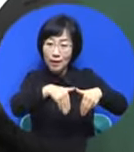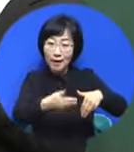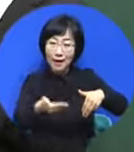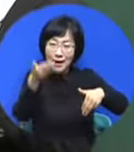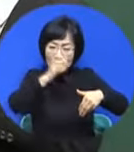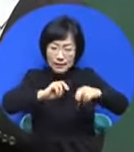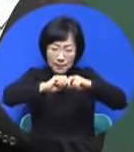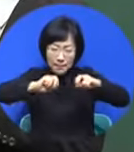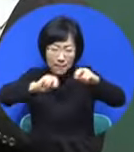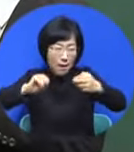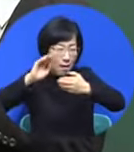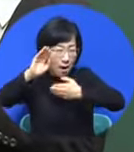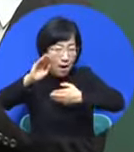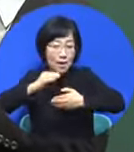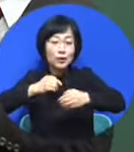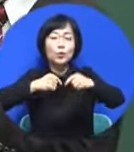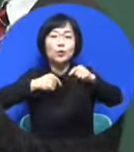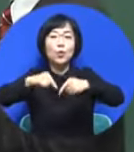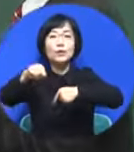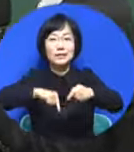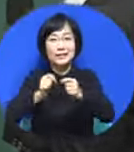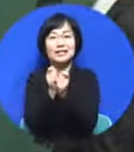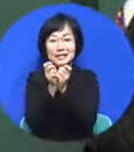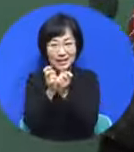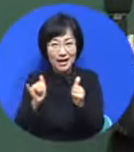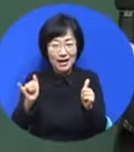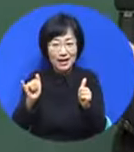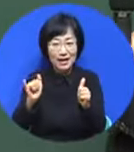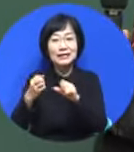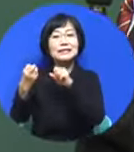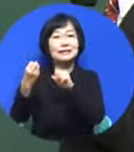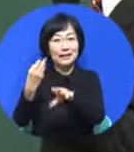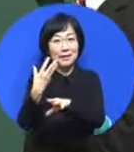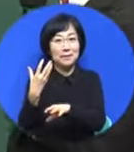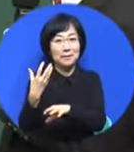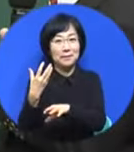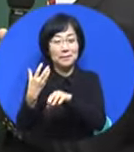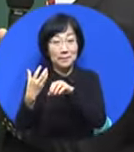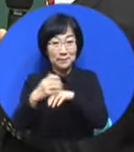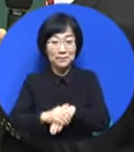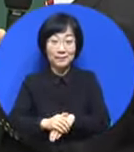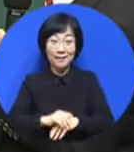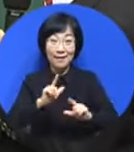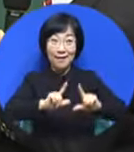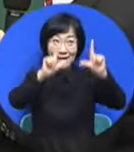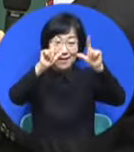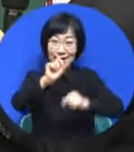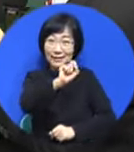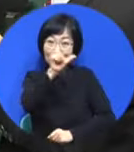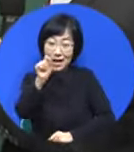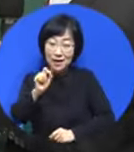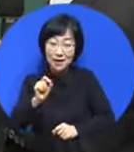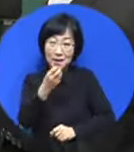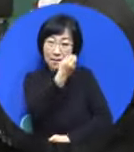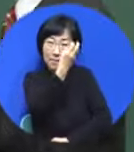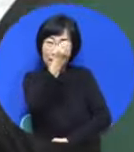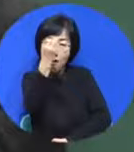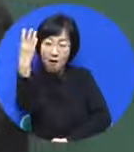통치자로 가는 겁니다. Yes, it looked like he was going in as a slave to Egypt, but he was actually going in as a leader. 달과 별이 절을